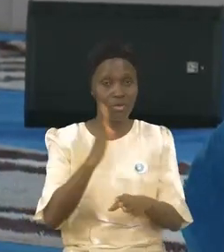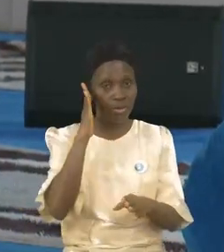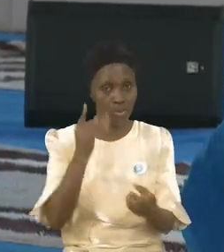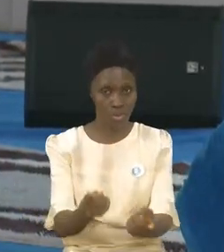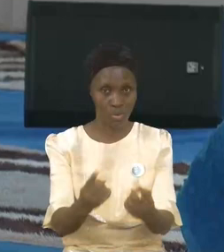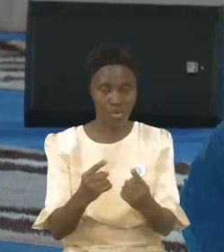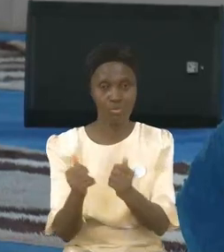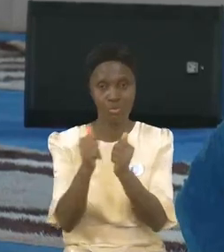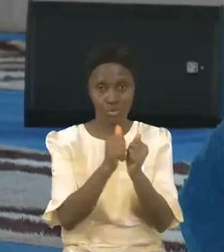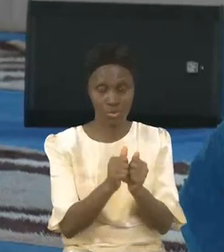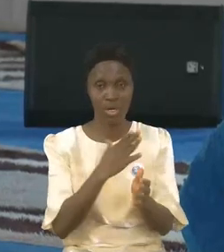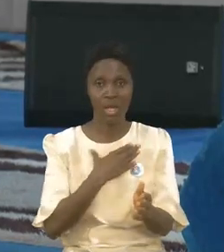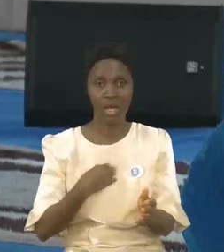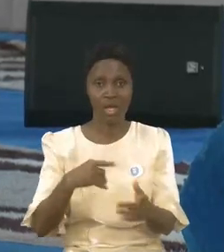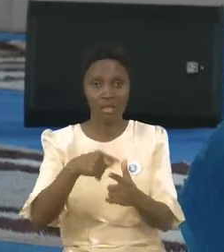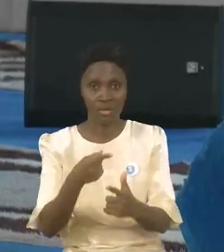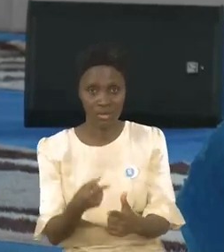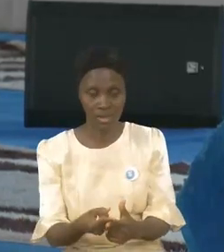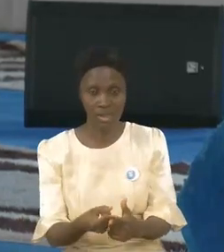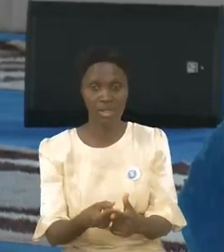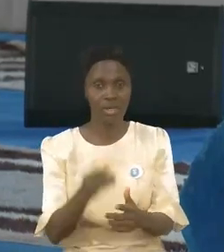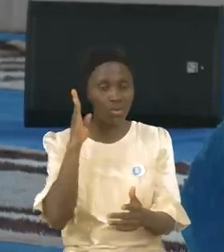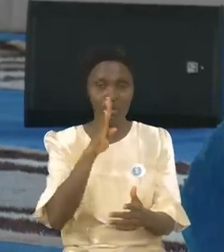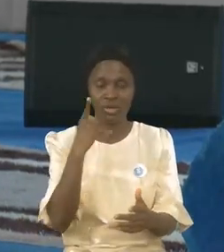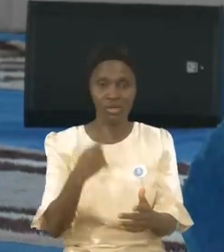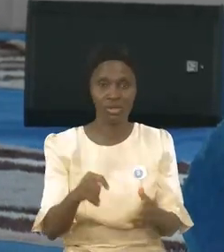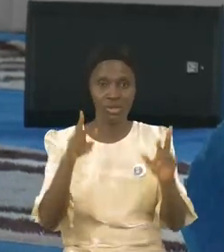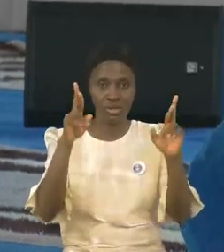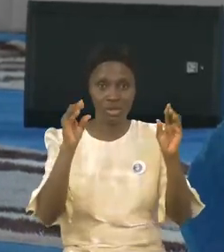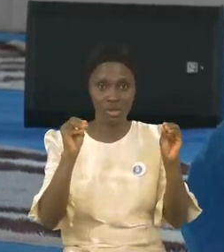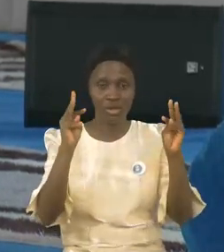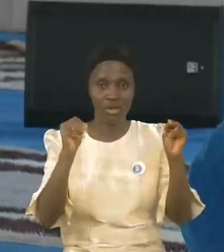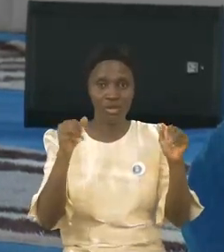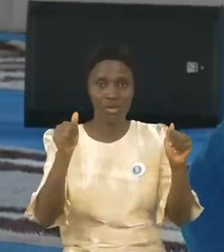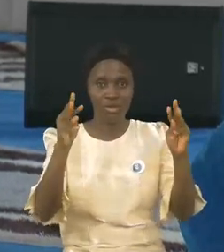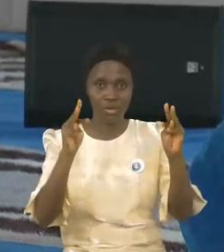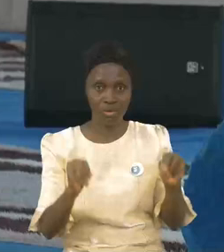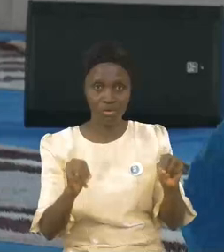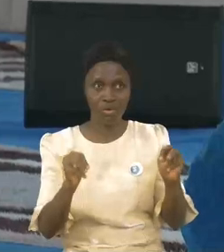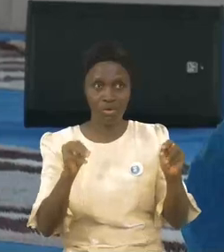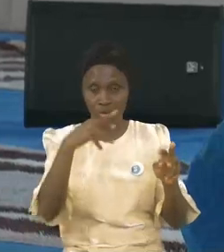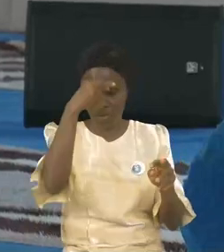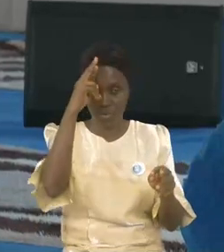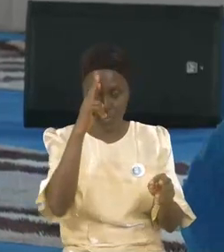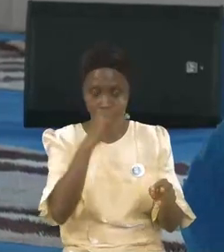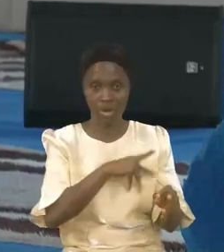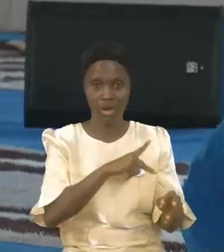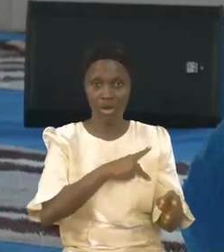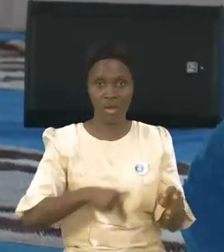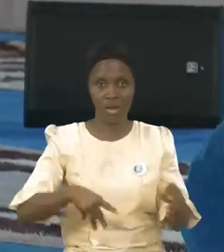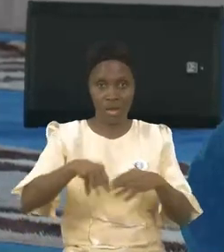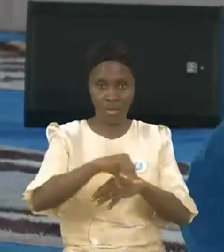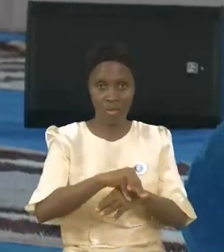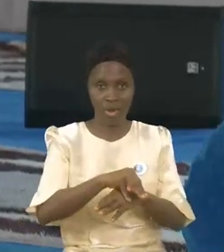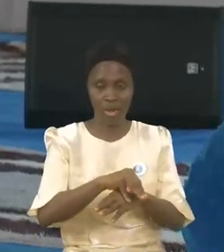partie fait. Et le temps viendra où les dix royaumes vont s'unir et ce sera l'Empire romain.